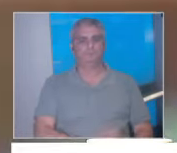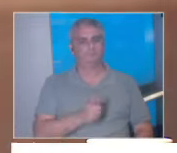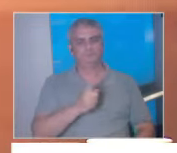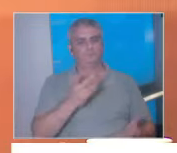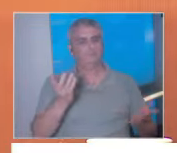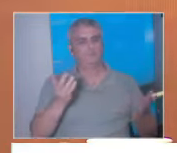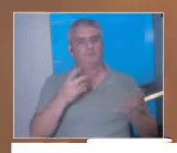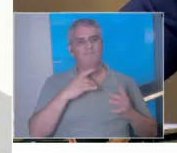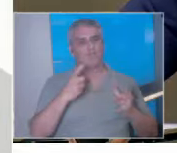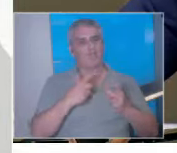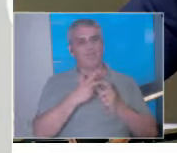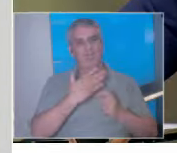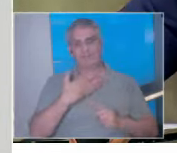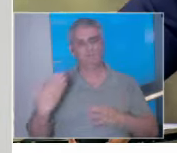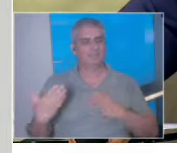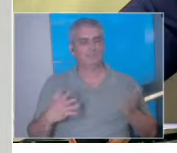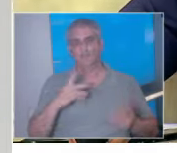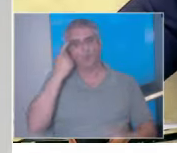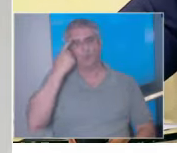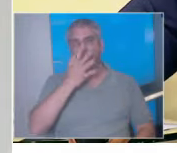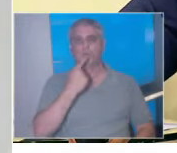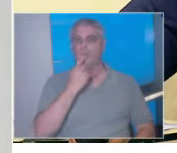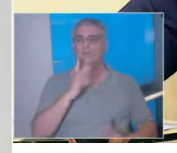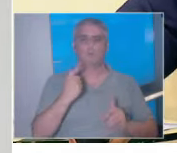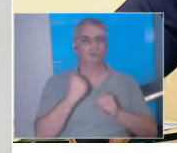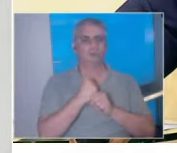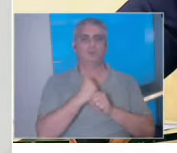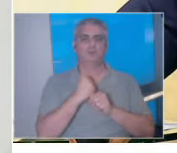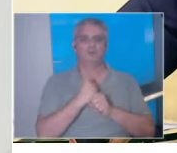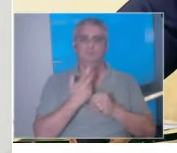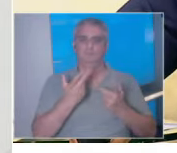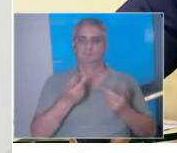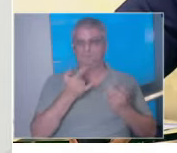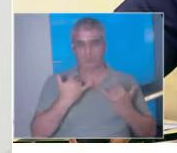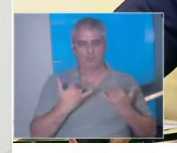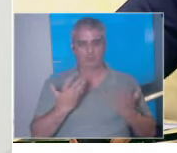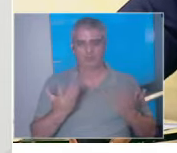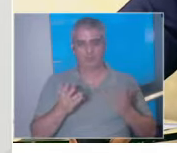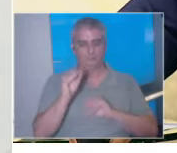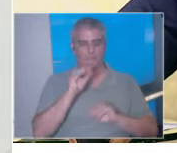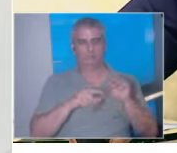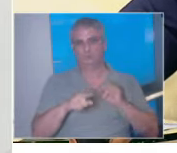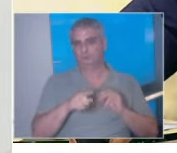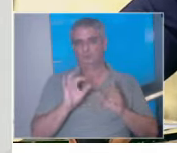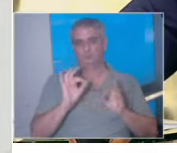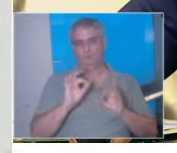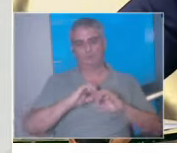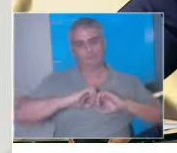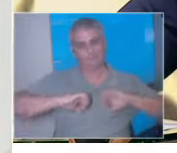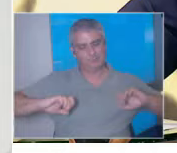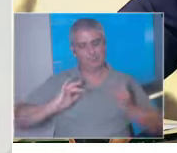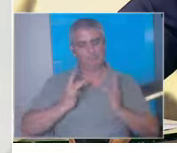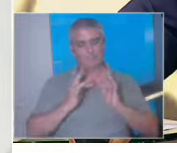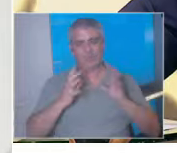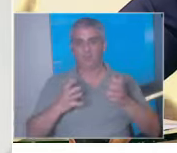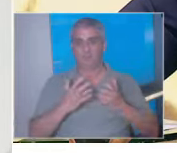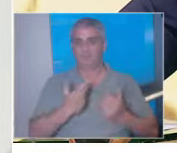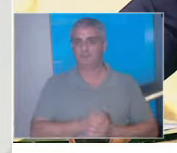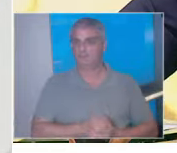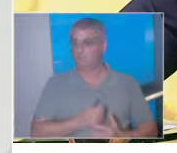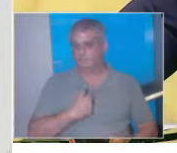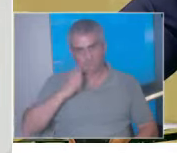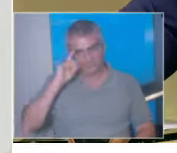הדתי, מה הוא חשב על הדברים בשנים האחרונות? מה הוא היה אומר על מה שעושים מהשד הזה היום, שמשתמשים בו אולי לפילוג?